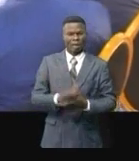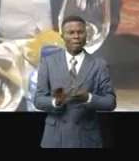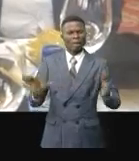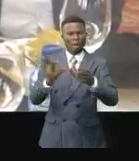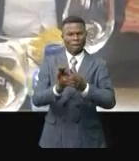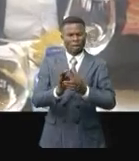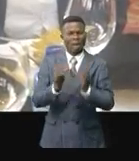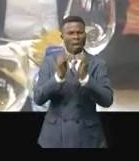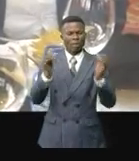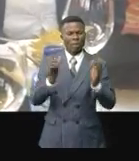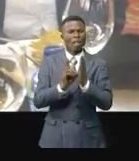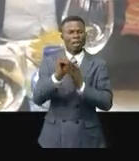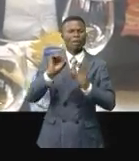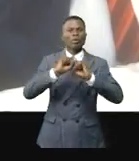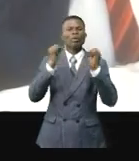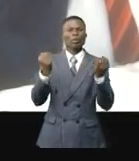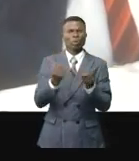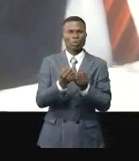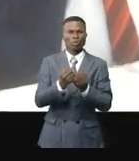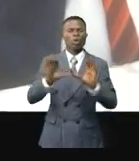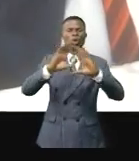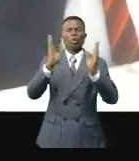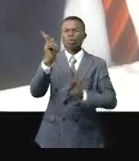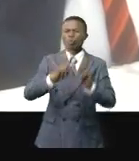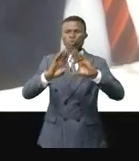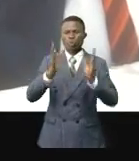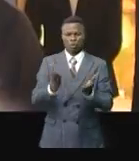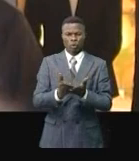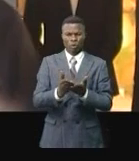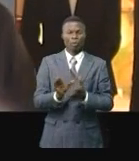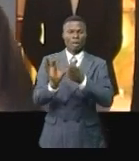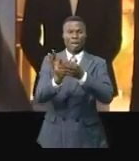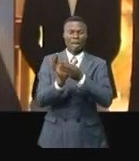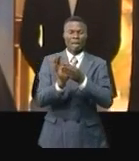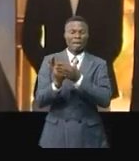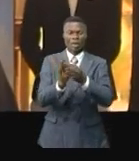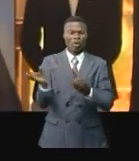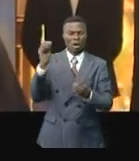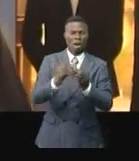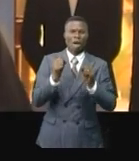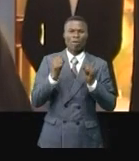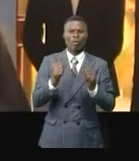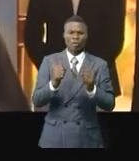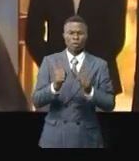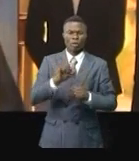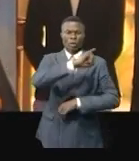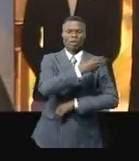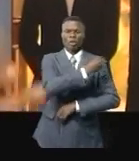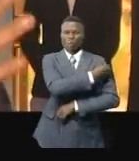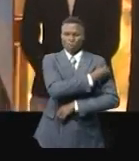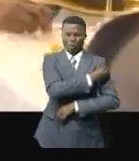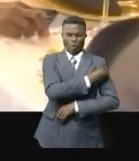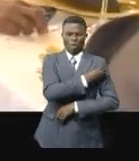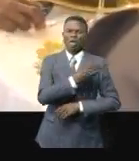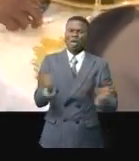cohésion, la paix et le développement social de sa communauté. Car, dit-il, l'union fait la force. Kabound préconise aussi les retours